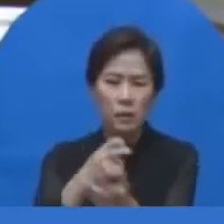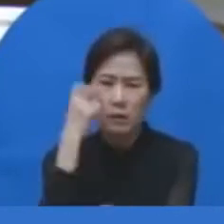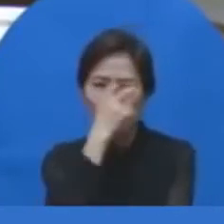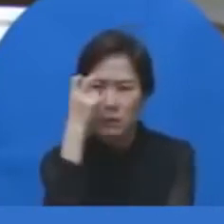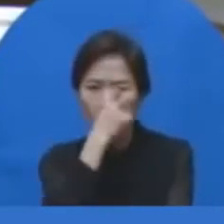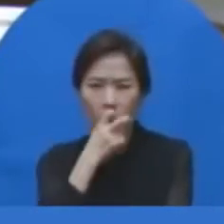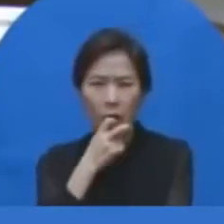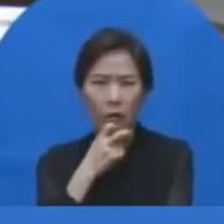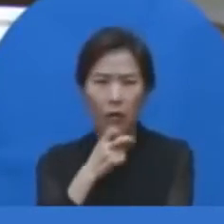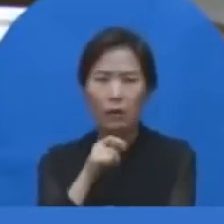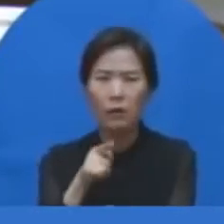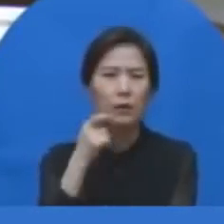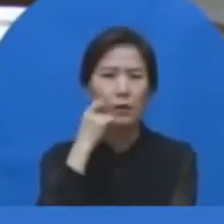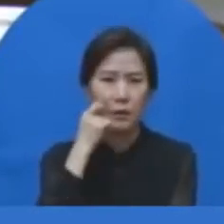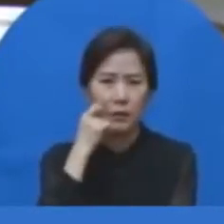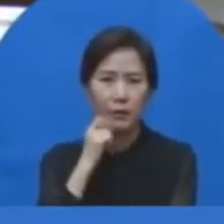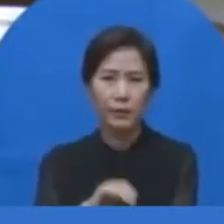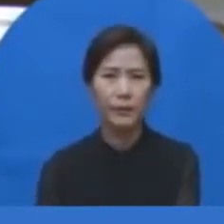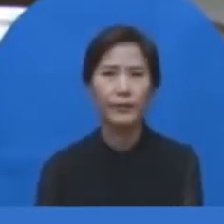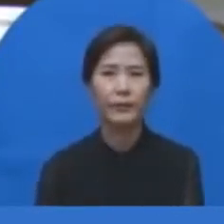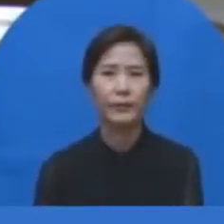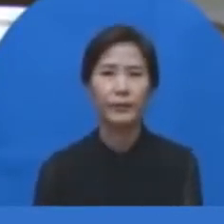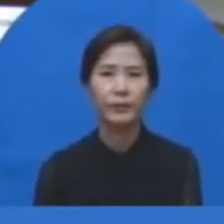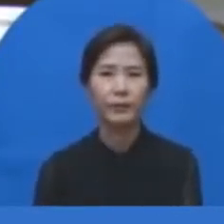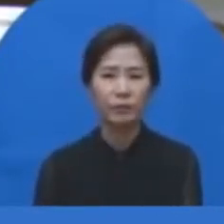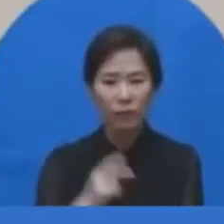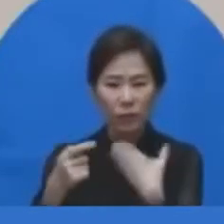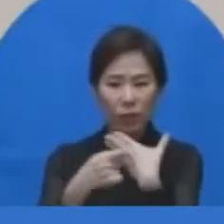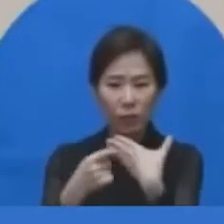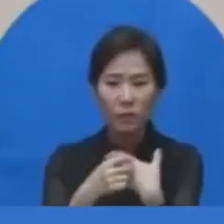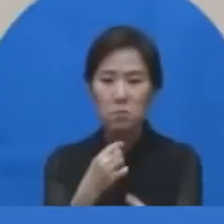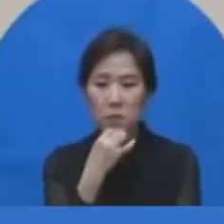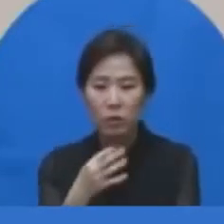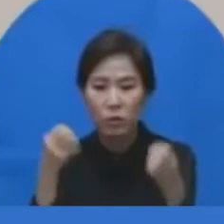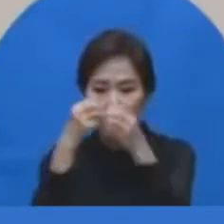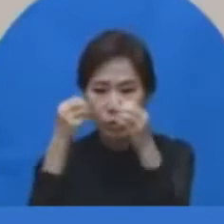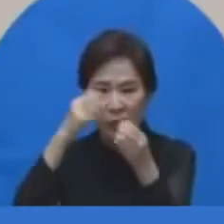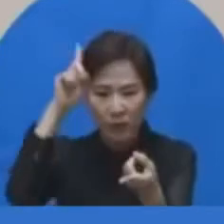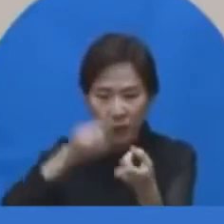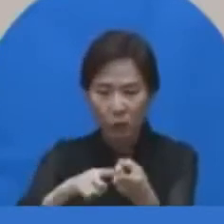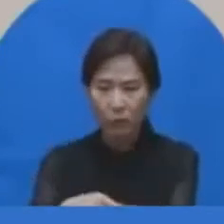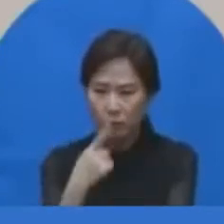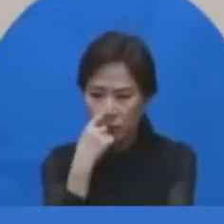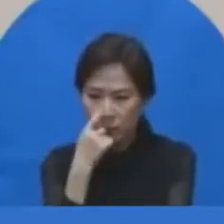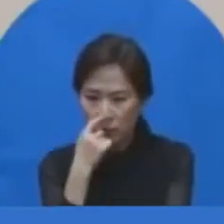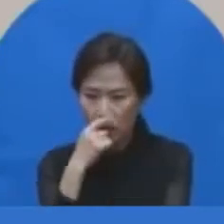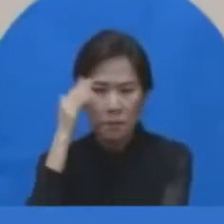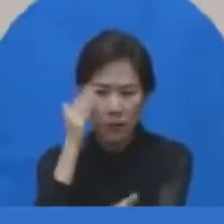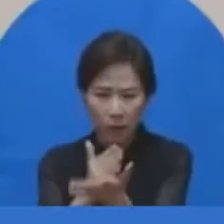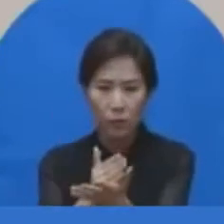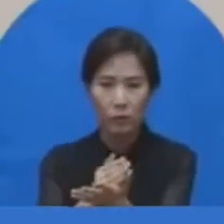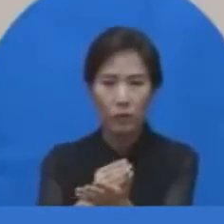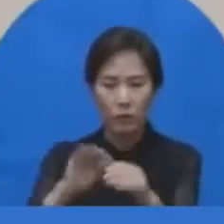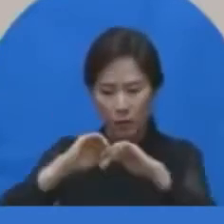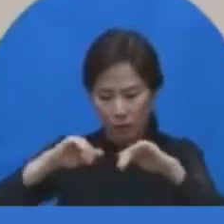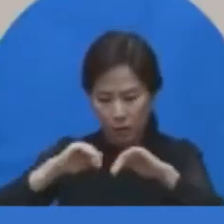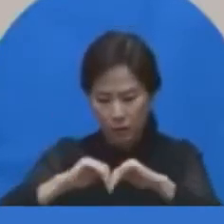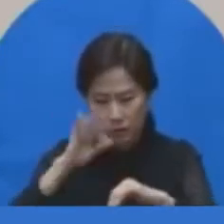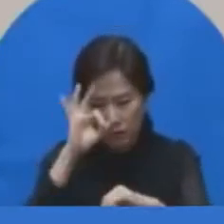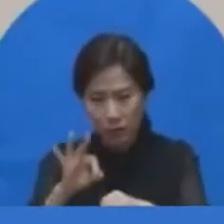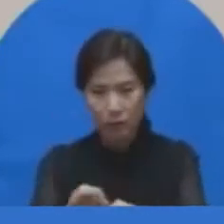노력하지 아니하고 그냥 형식적으로 일정한 시정 요구를 한 뒤에 곧바로 노조